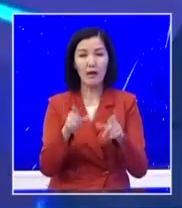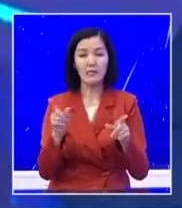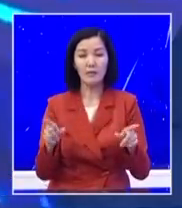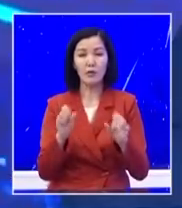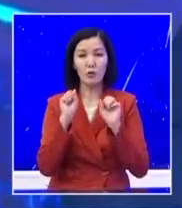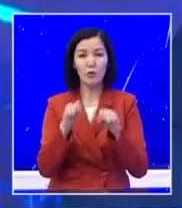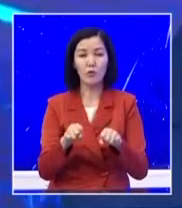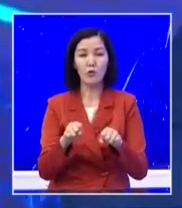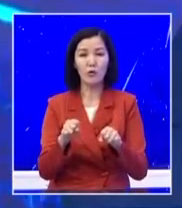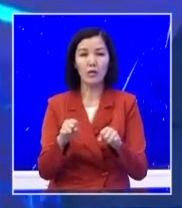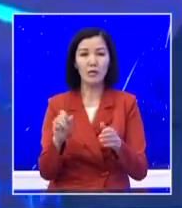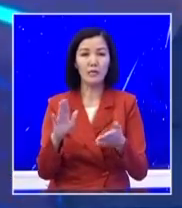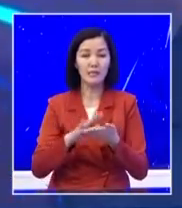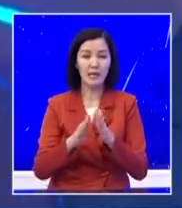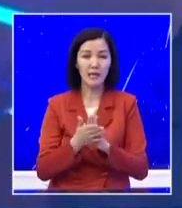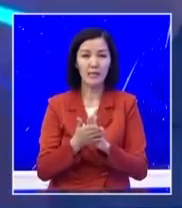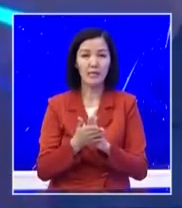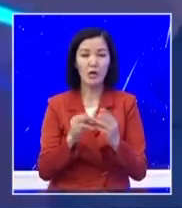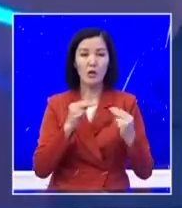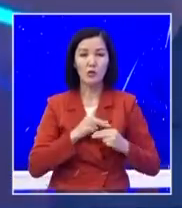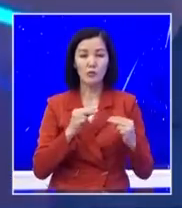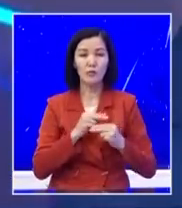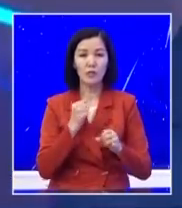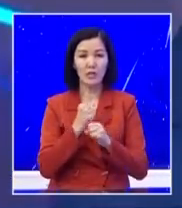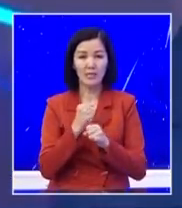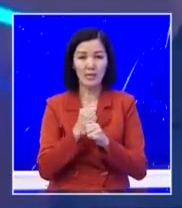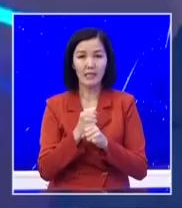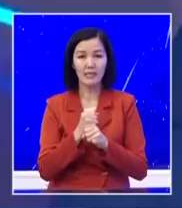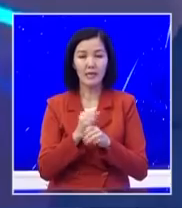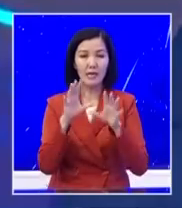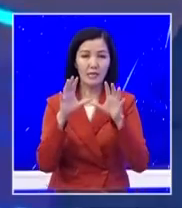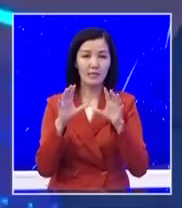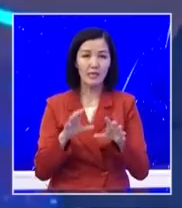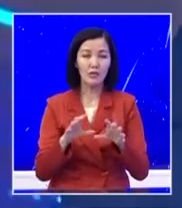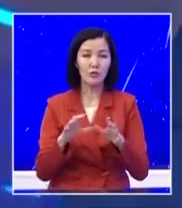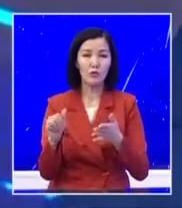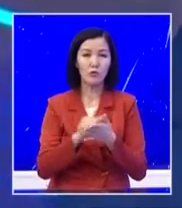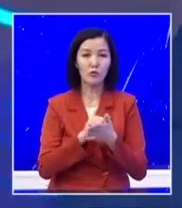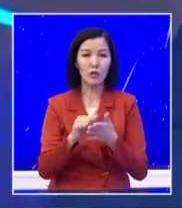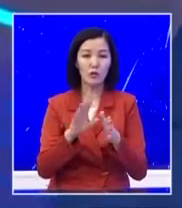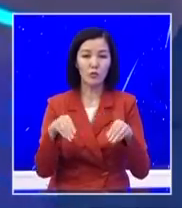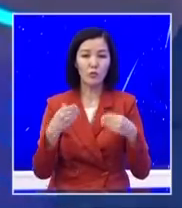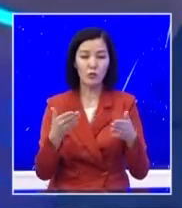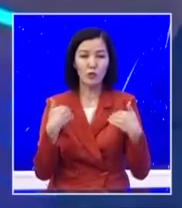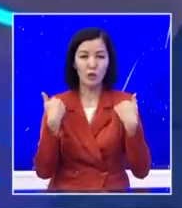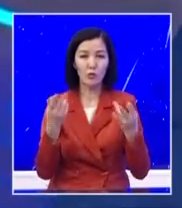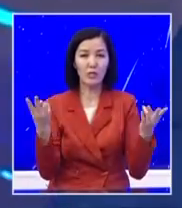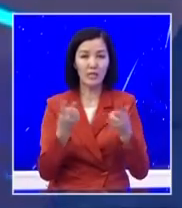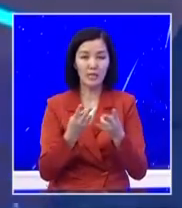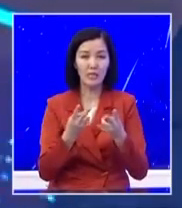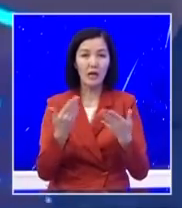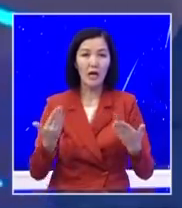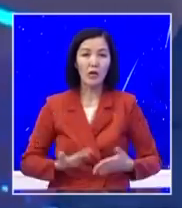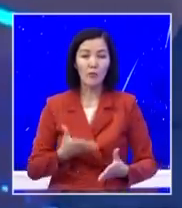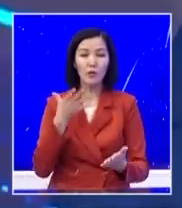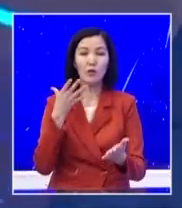сипаттағы шарттарымен жұмыс істейтіндер заңды тұлғамен жасасқан шартын көрсетуі тиіс. Бұл ретте өтініш тек әлеуметтік